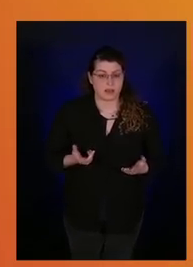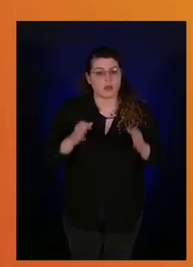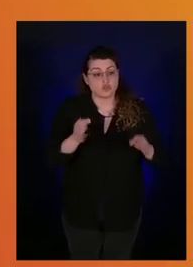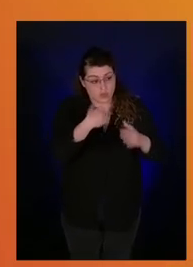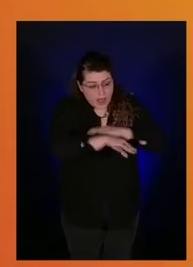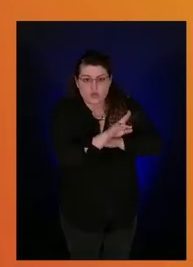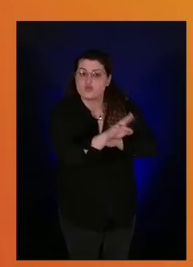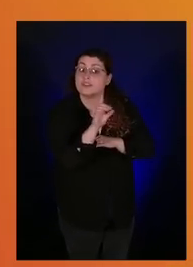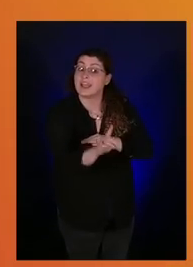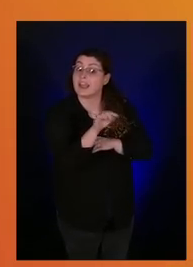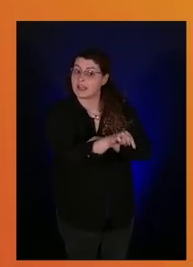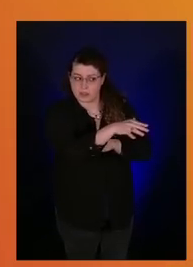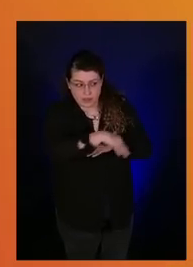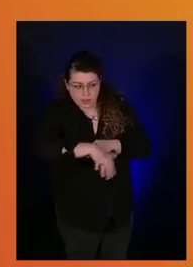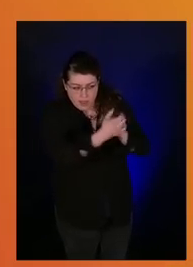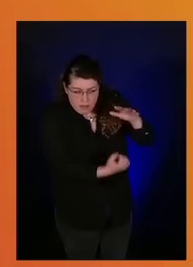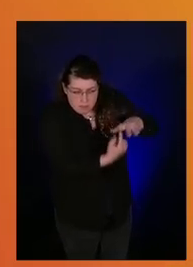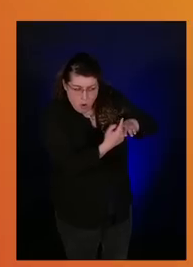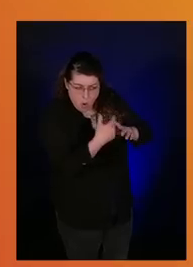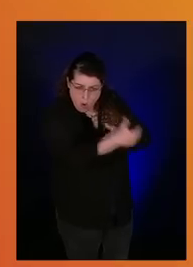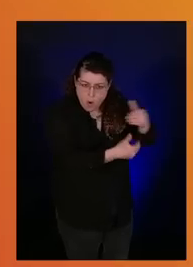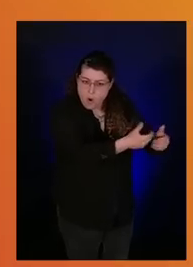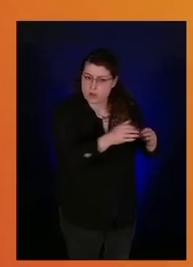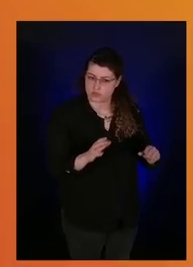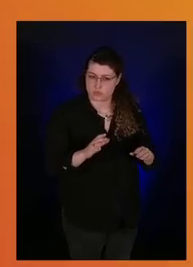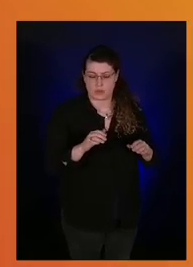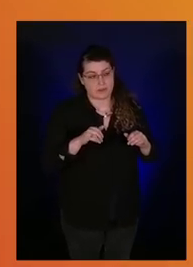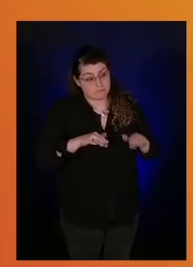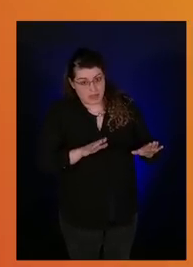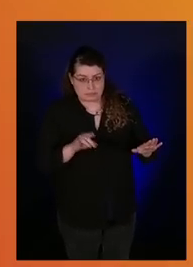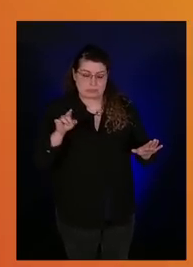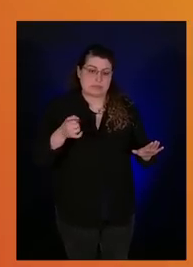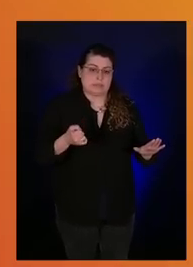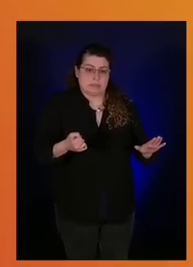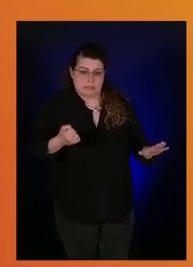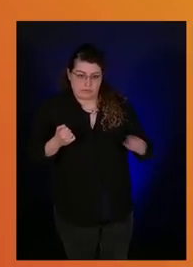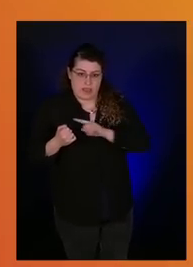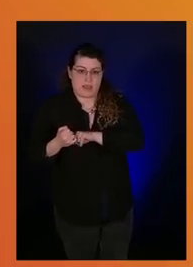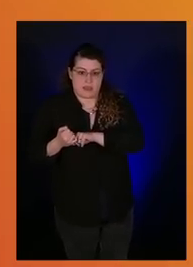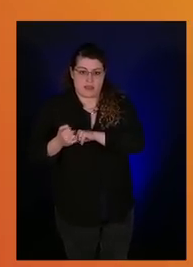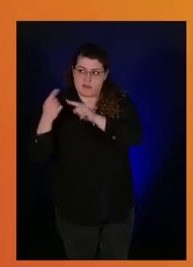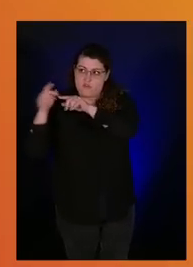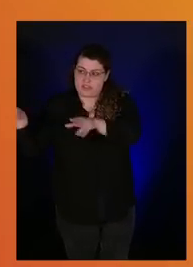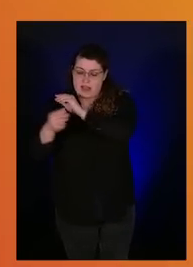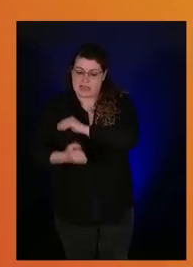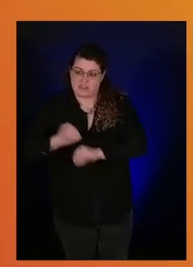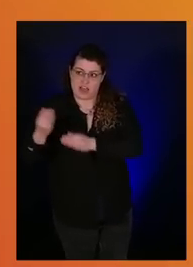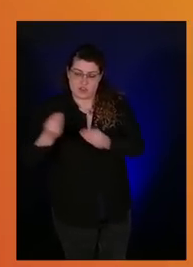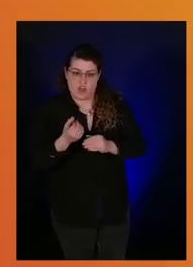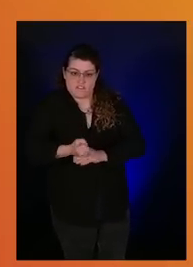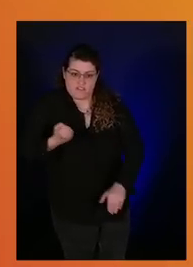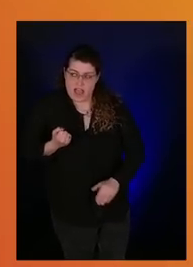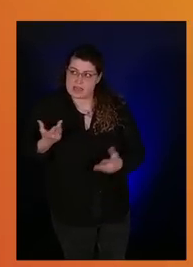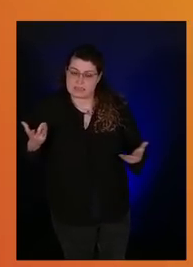UD que cette impulsion a été mise en œuvre, malgré un frein à peine caché de l'appareil confédéral.